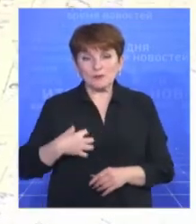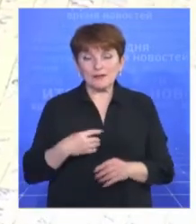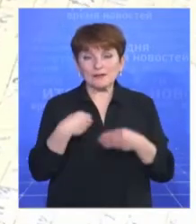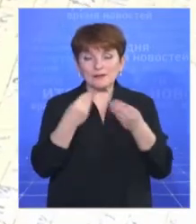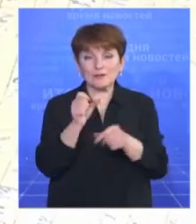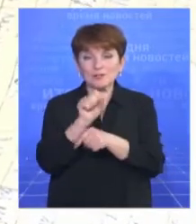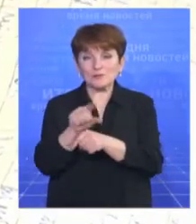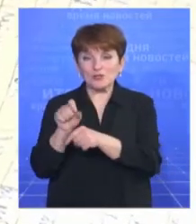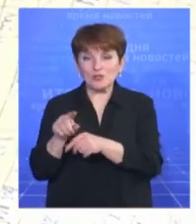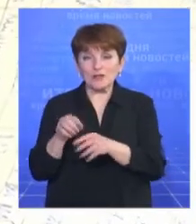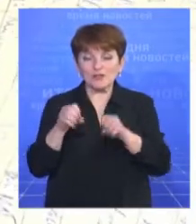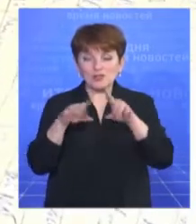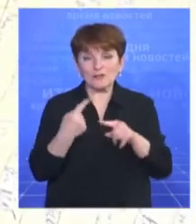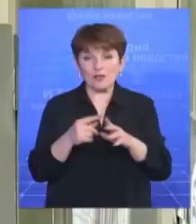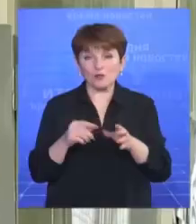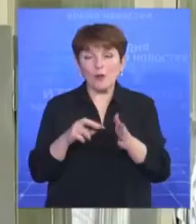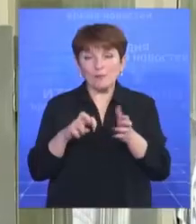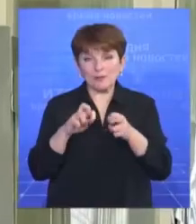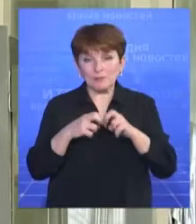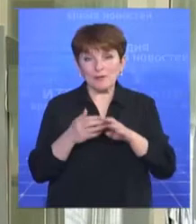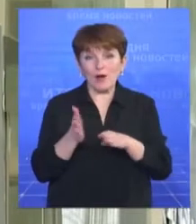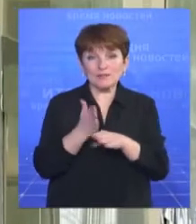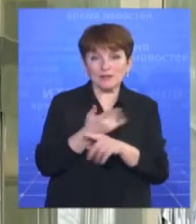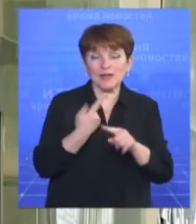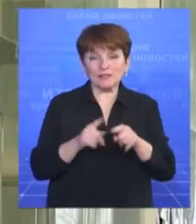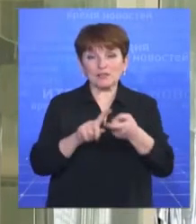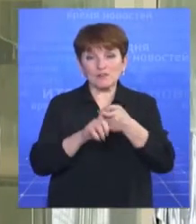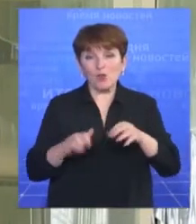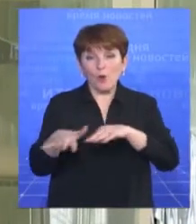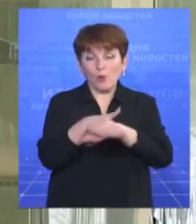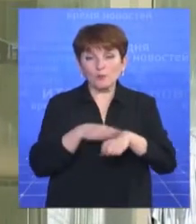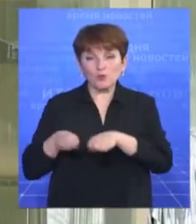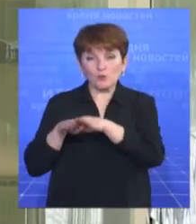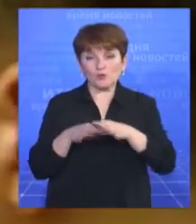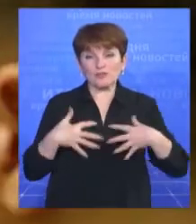Губернатор дал распоряжение решать эту проблему отдельно, так как от этого зависит